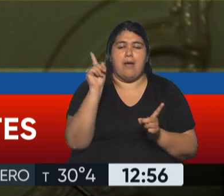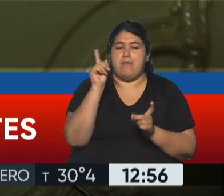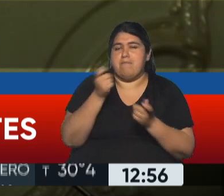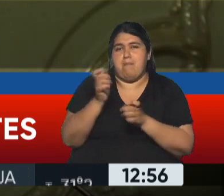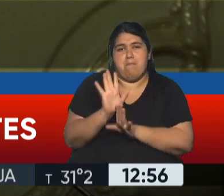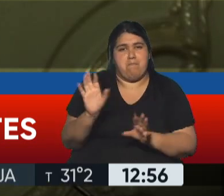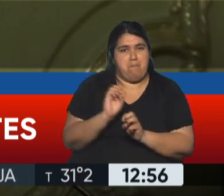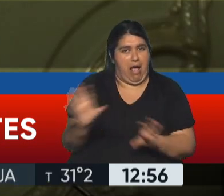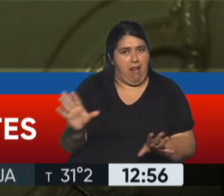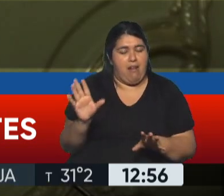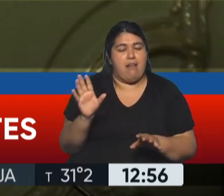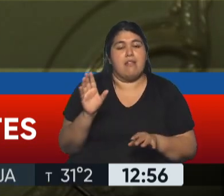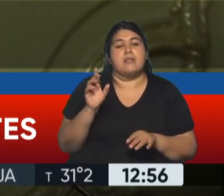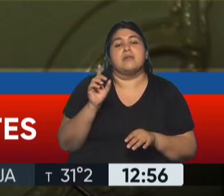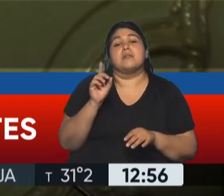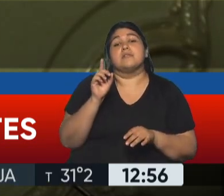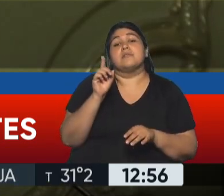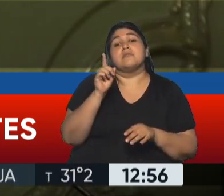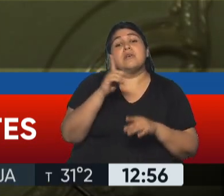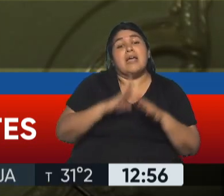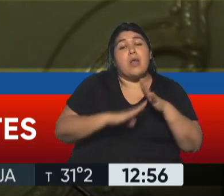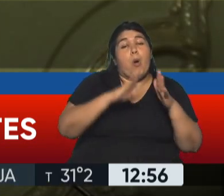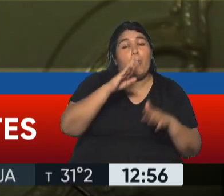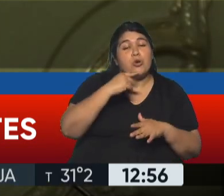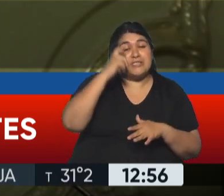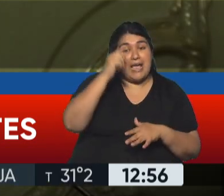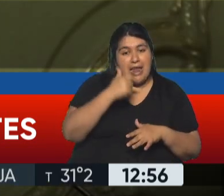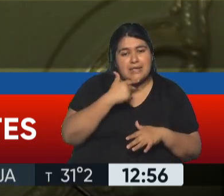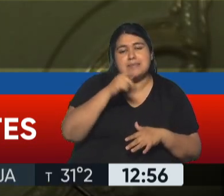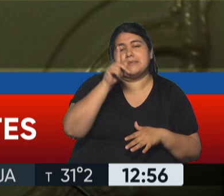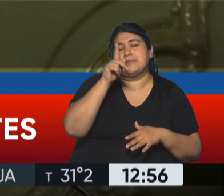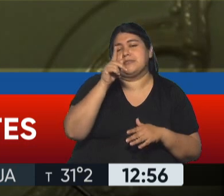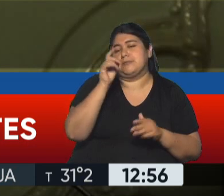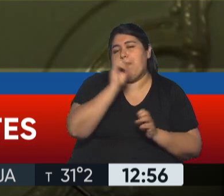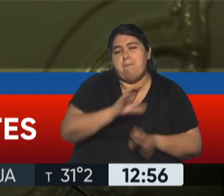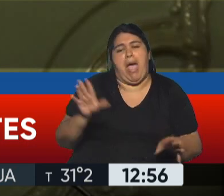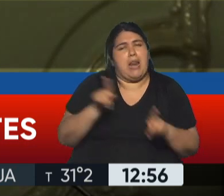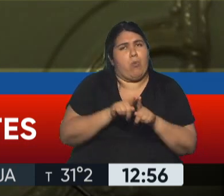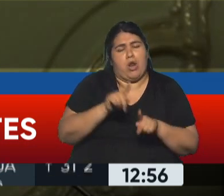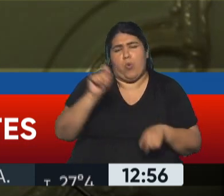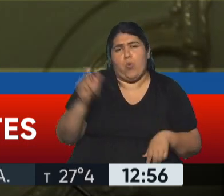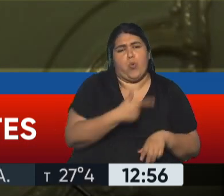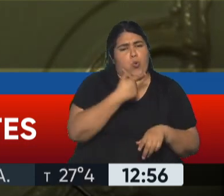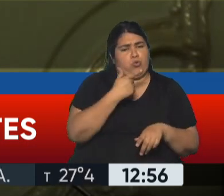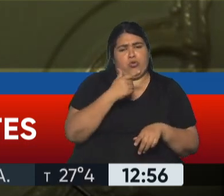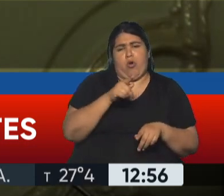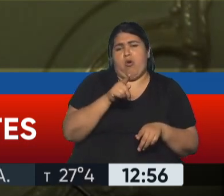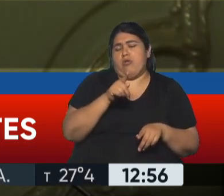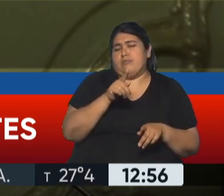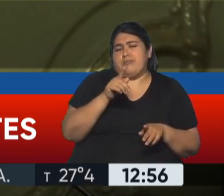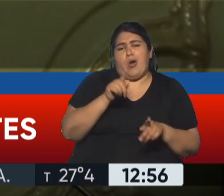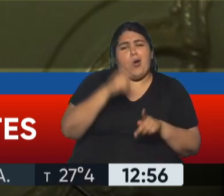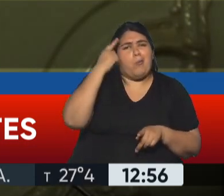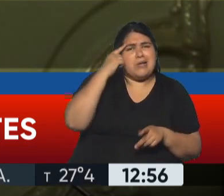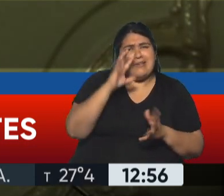Брюсселе применяет настолько откровенные, обнаженные двойные стандарты, что само не может не понимать, что ставит